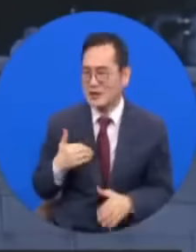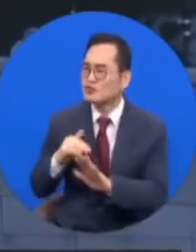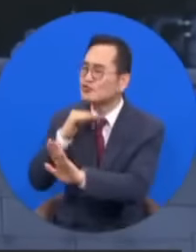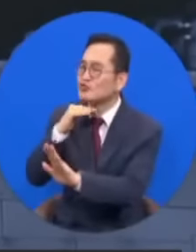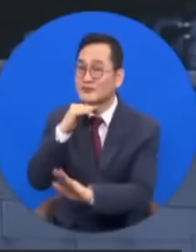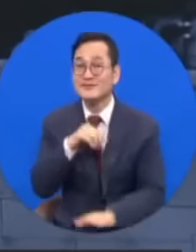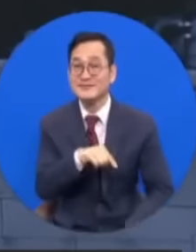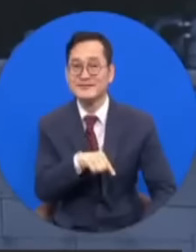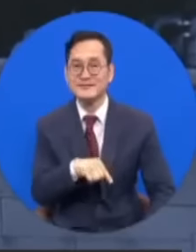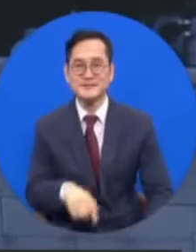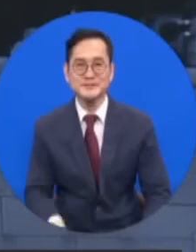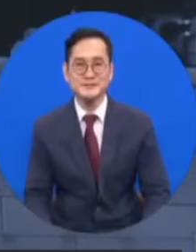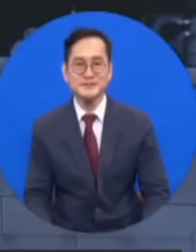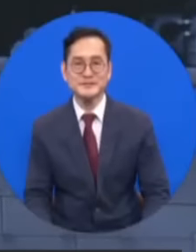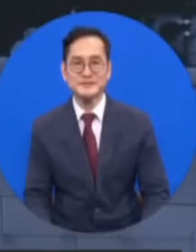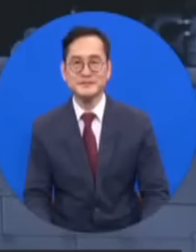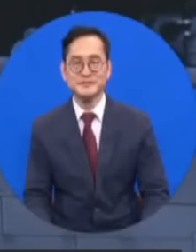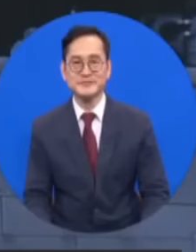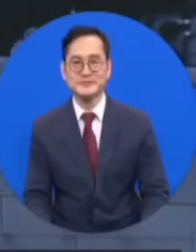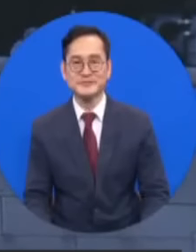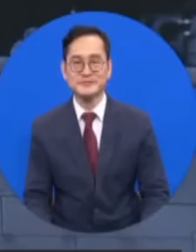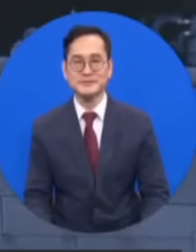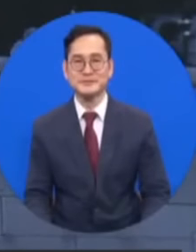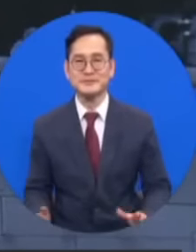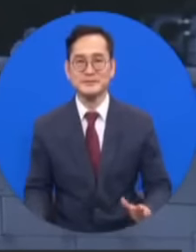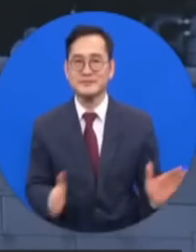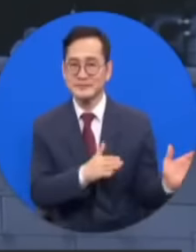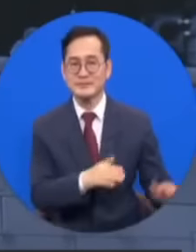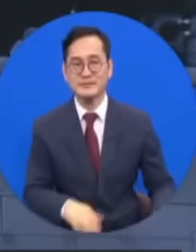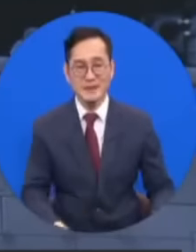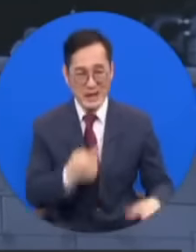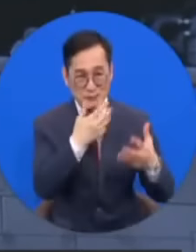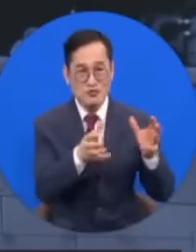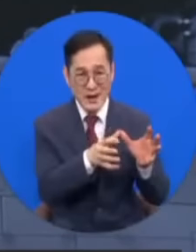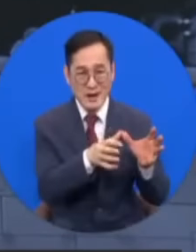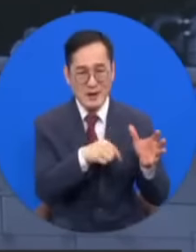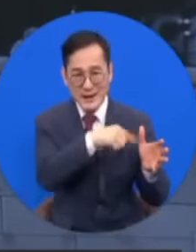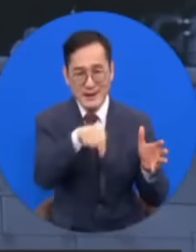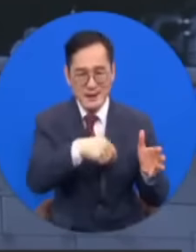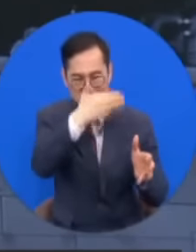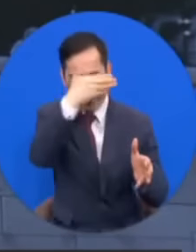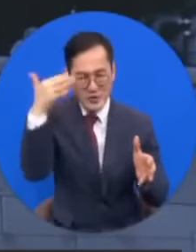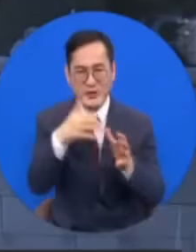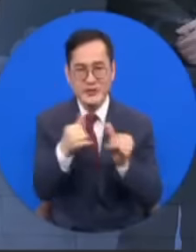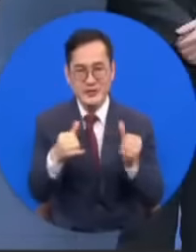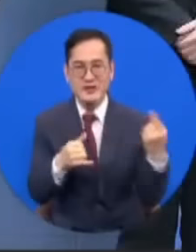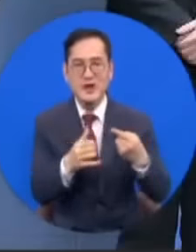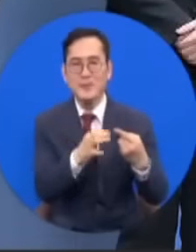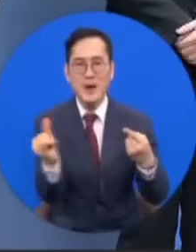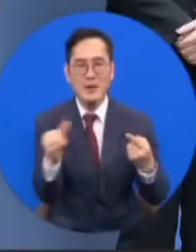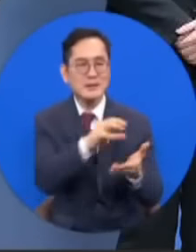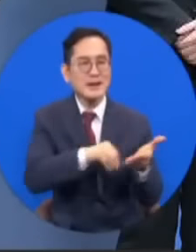그런가 하면 mg 세대 1천명이 민주당을 탈당한다 기자 회견을 가졌습니다